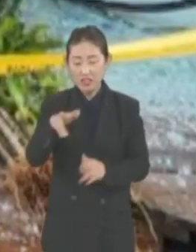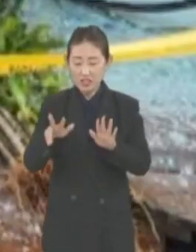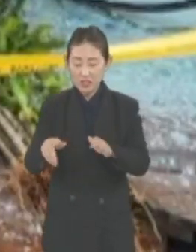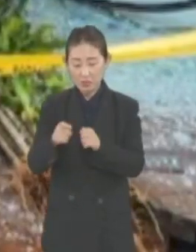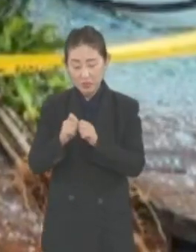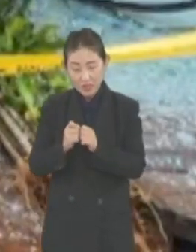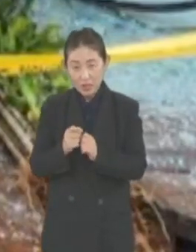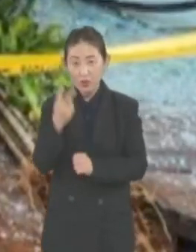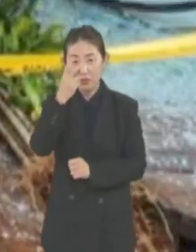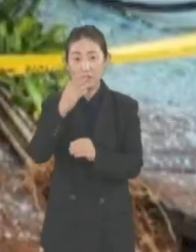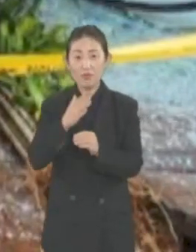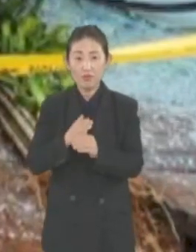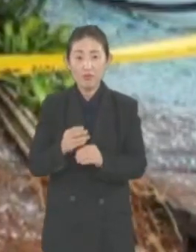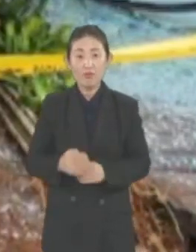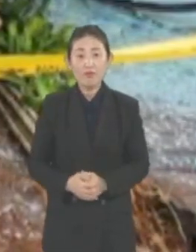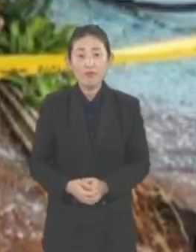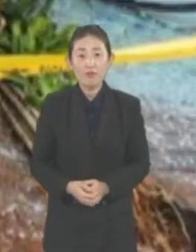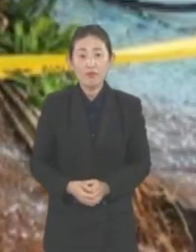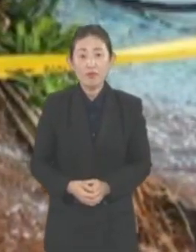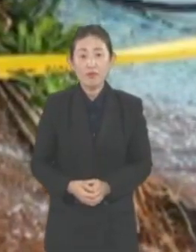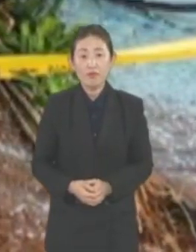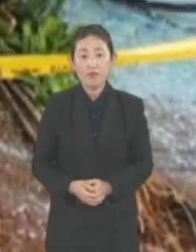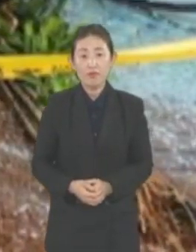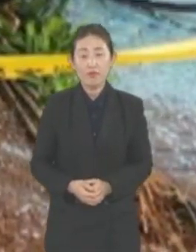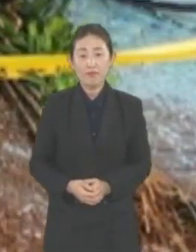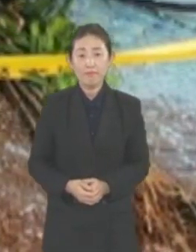자세한 사건 경위를 조사하고 있습니다